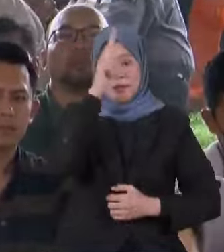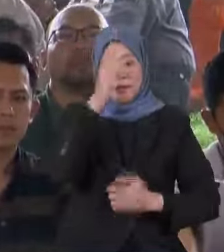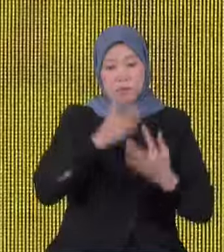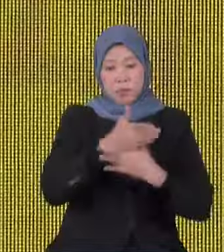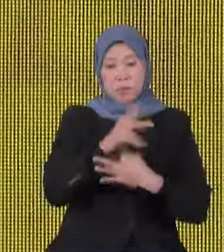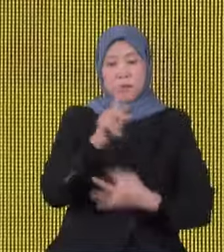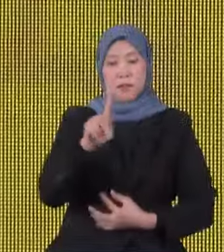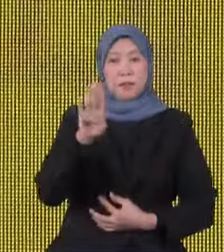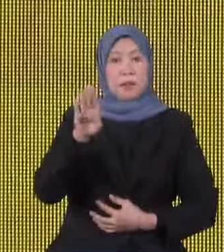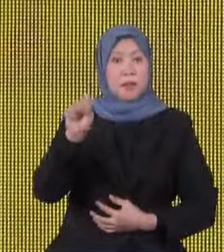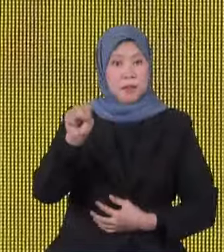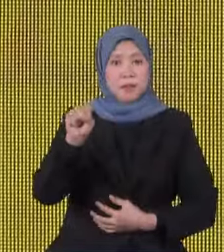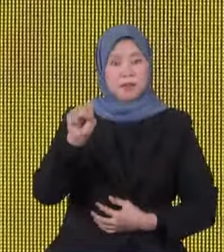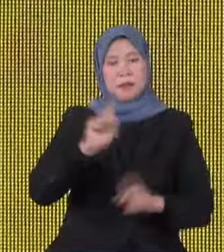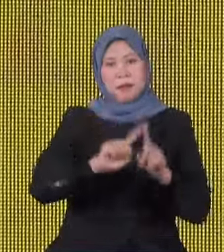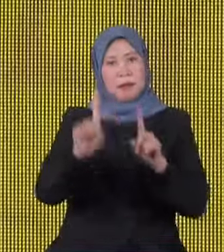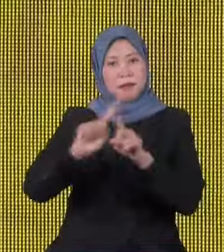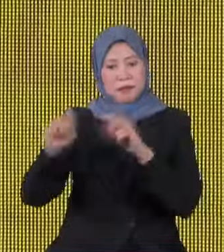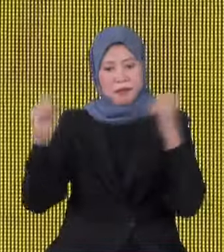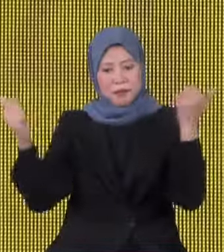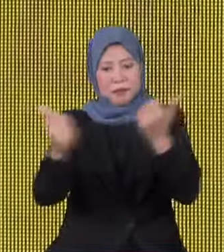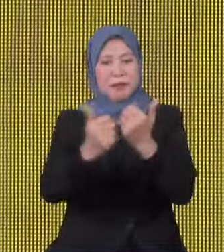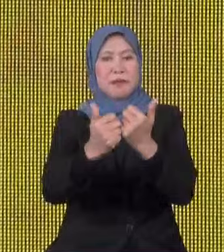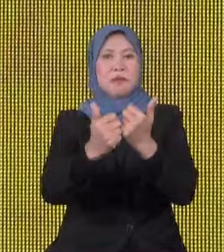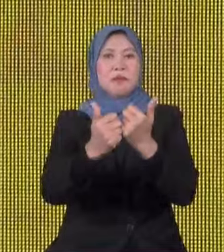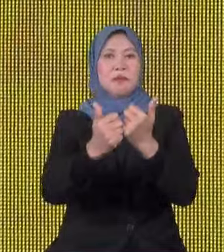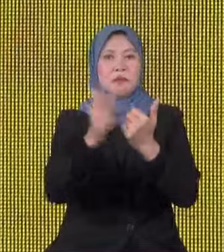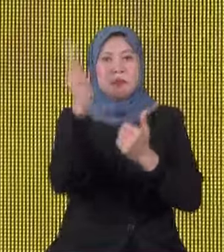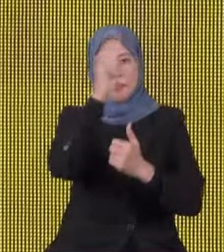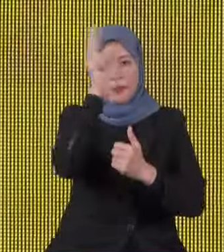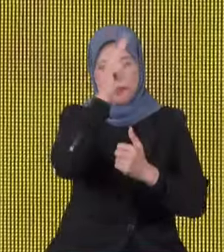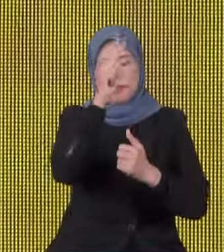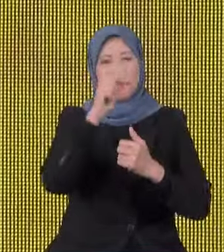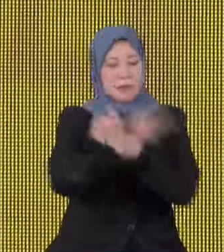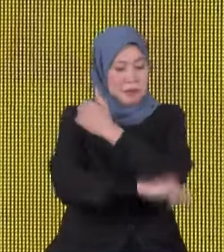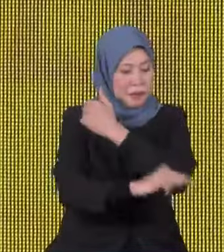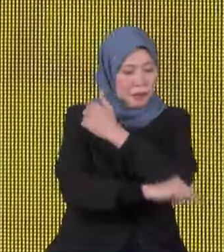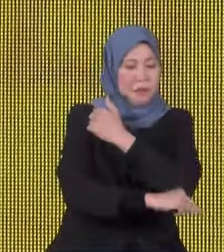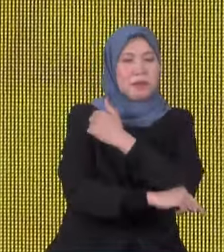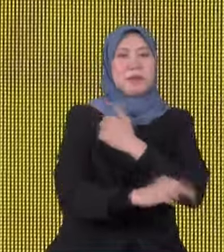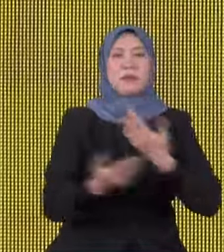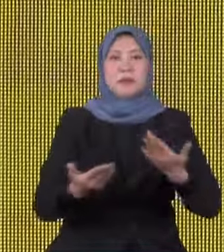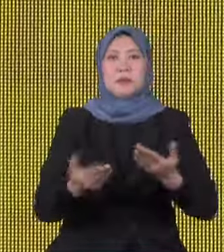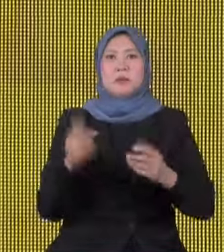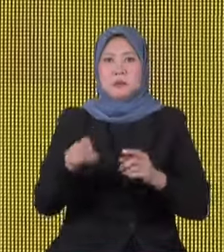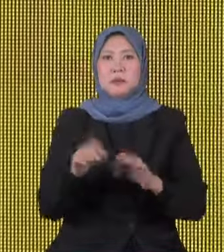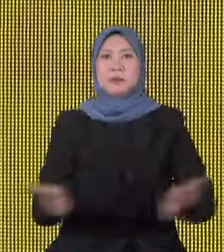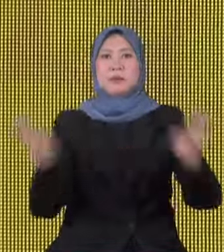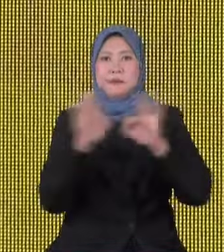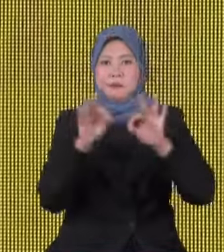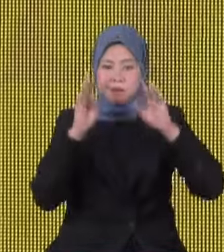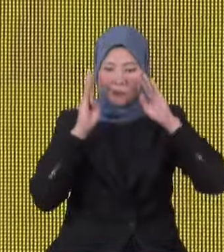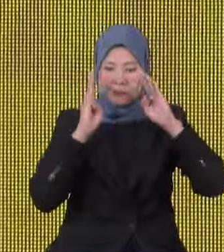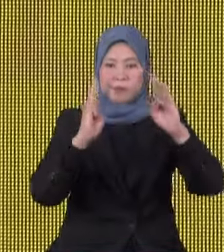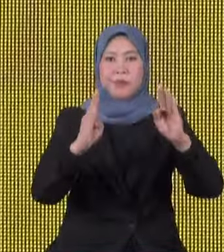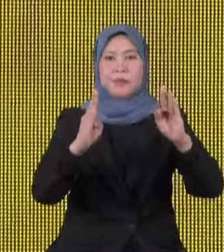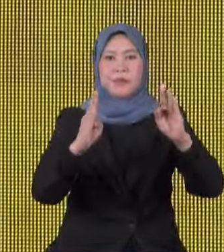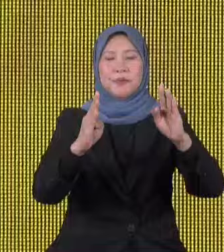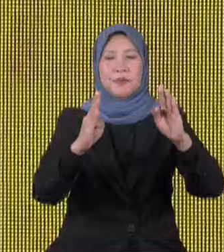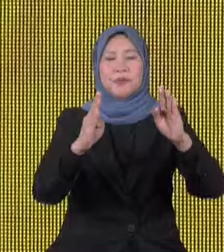Belia dan Sukan dan pelbagai agensi lain dan juga kerajaan-kerajaan negeri memberikan keutamaan